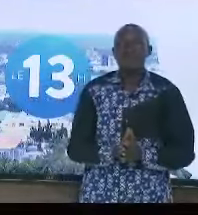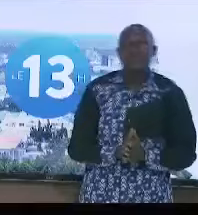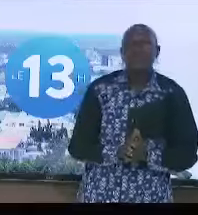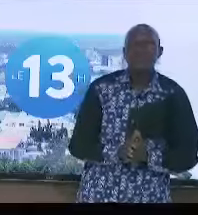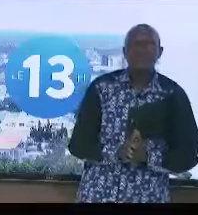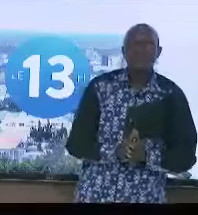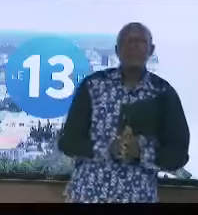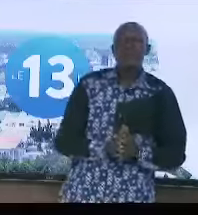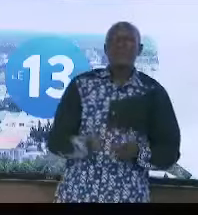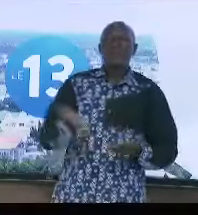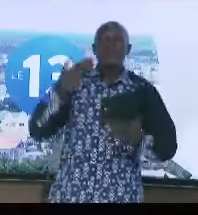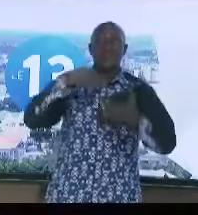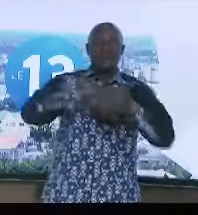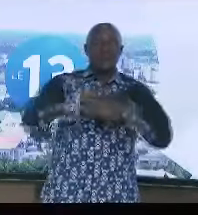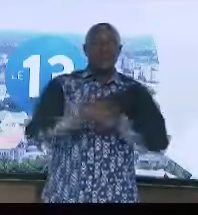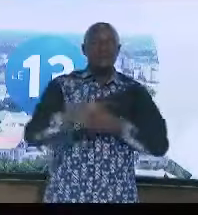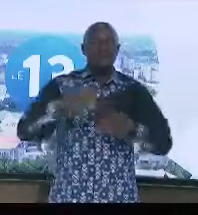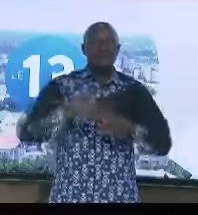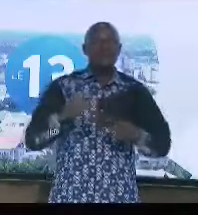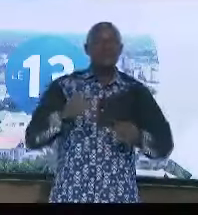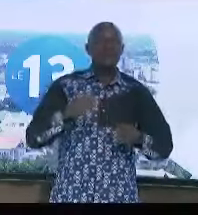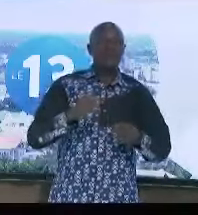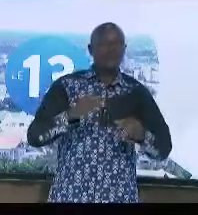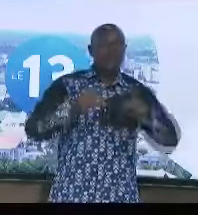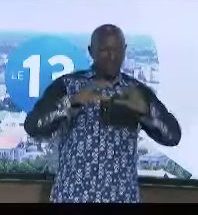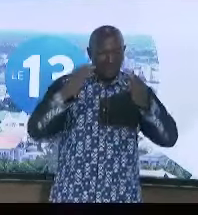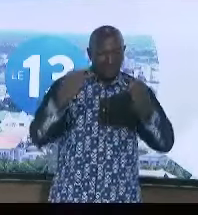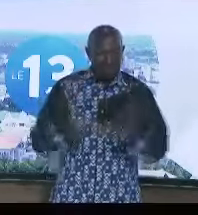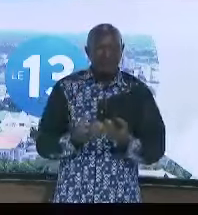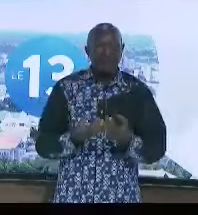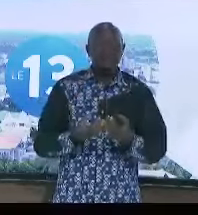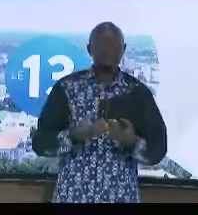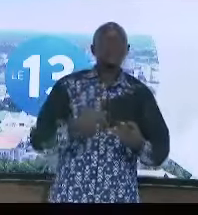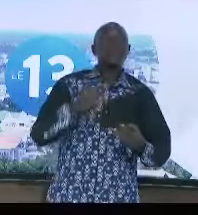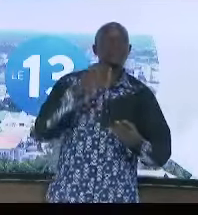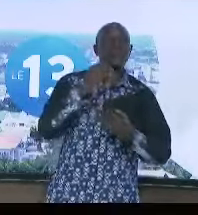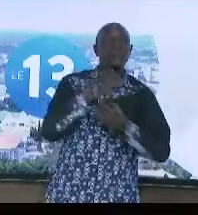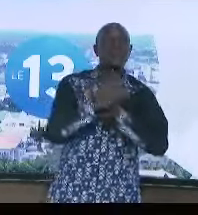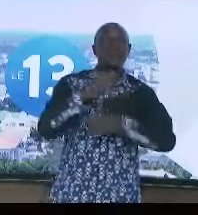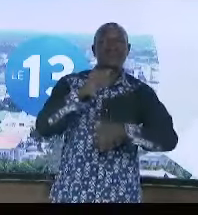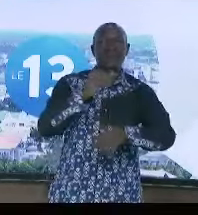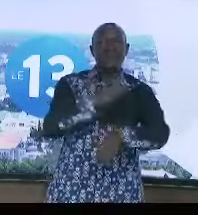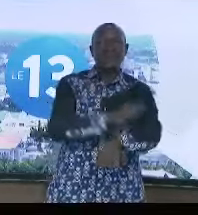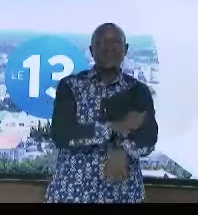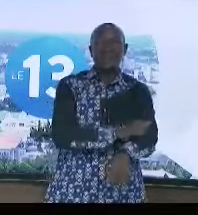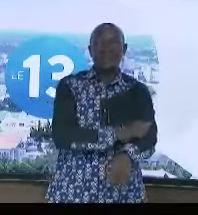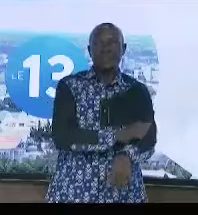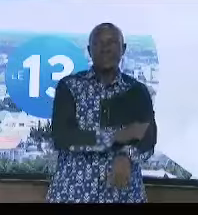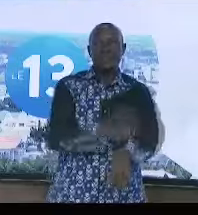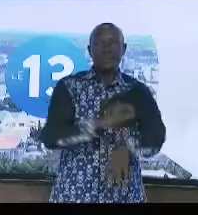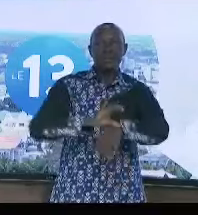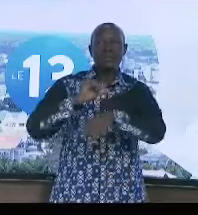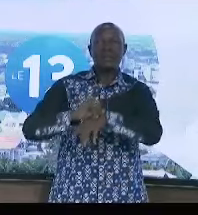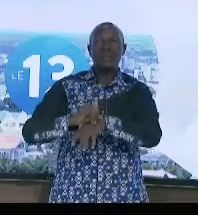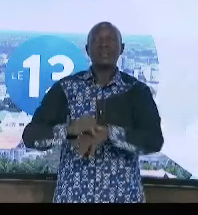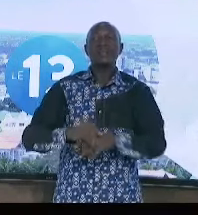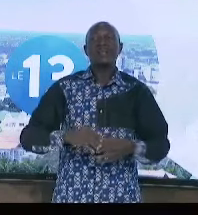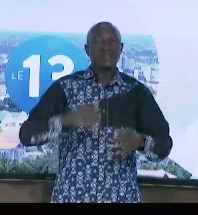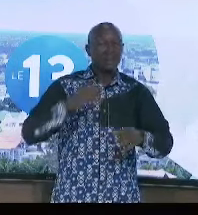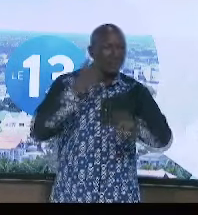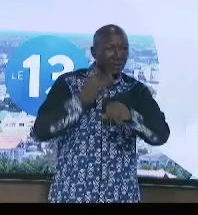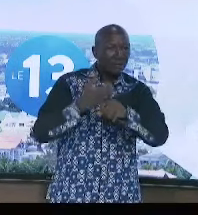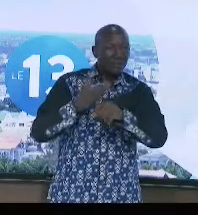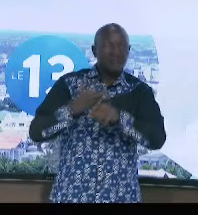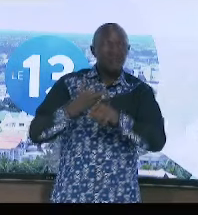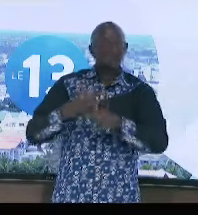Dans un quartier populaire d'Abidjan, Rachel Divi, veuve depuis 3 mois, n'a le choix que de se battre pour subvenir aux besoins de sa